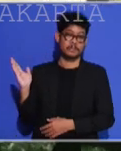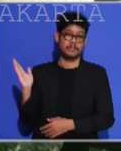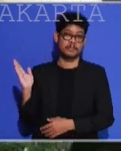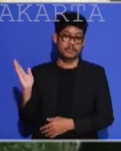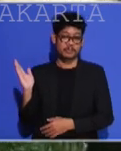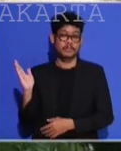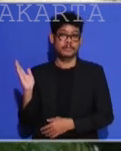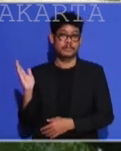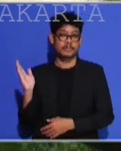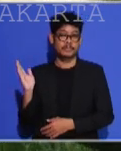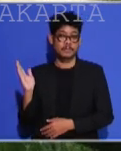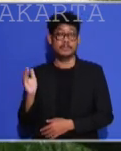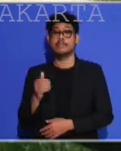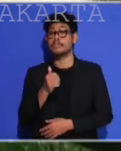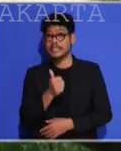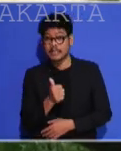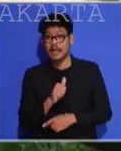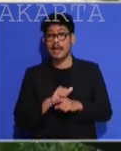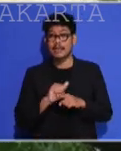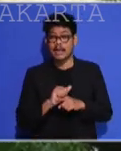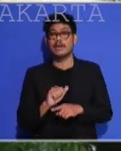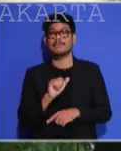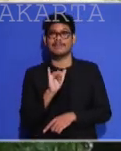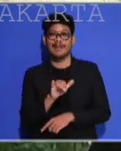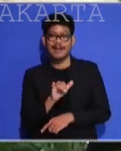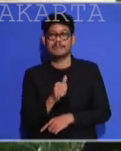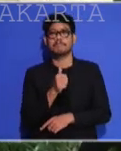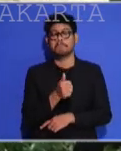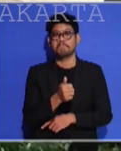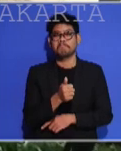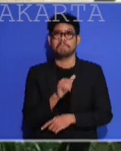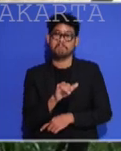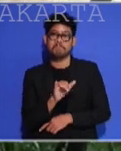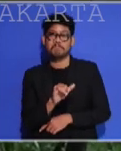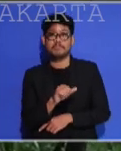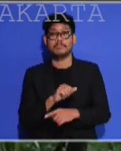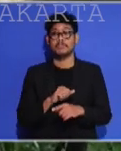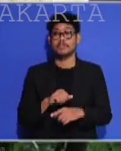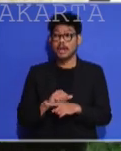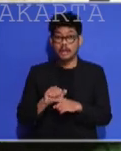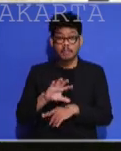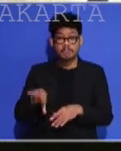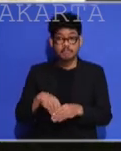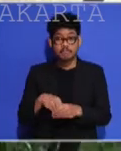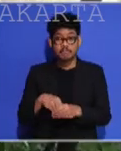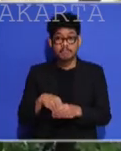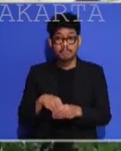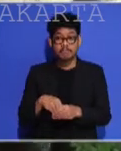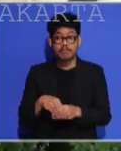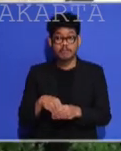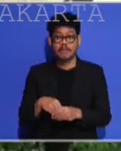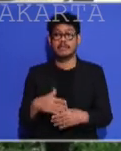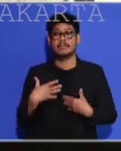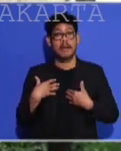latihan ngaten nggih Bapak yeah. Nggih. Nyelametke kan itu. Nggih. Slametke. Mlawur kudara itu dislametke